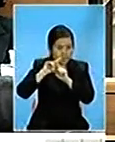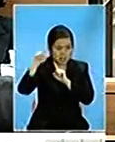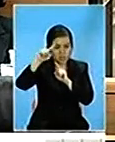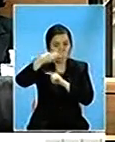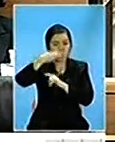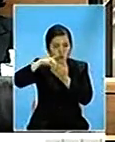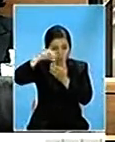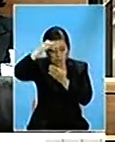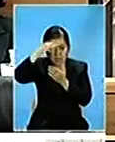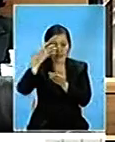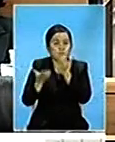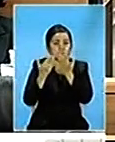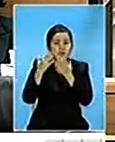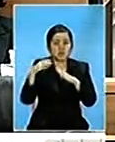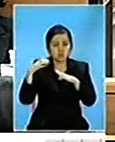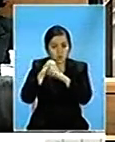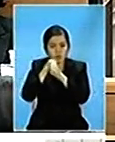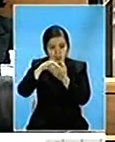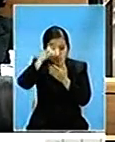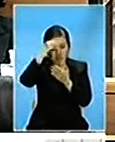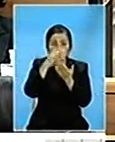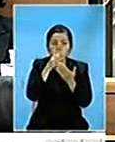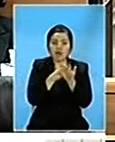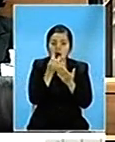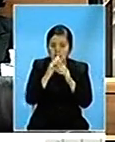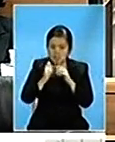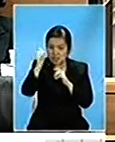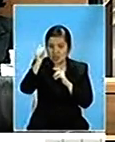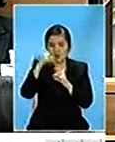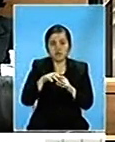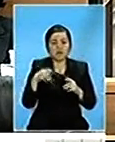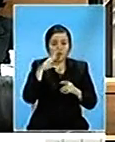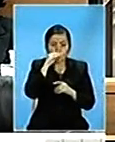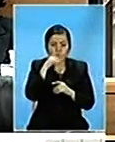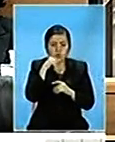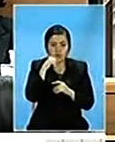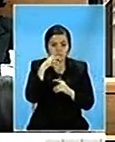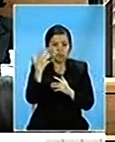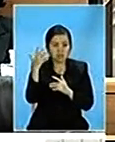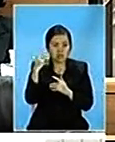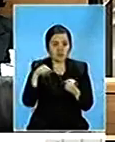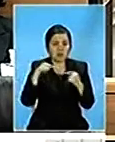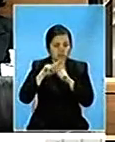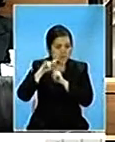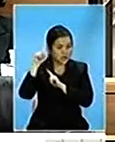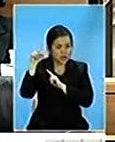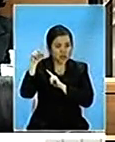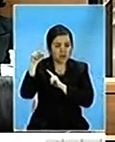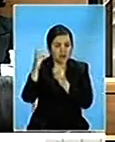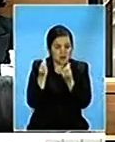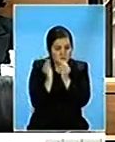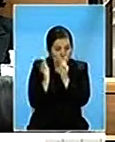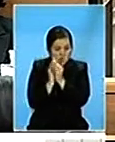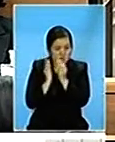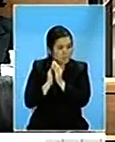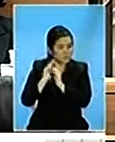มีบทวิเคราะห์หรือบทสรุปว่านักเรียนเรียนวิชาอะไรได้ดีไม่ค่อยมีใครพูดถึงนักว่าท็อปหรือที่เรียกว่าเป็นเ